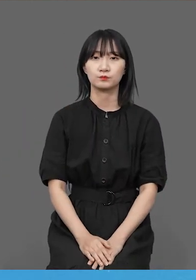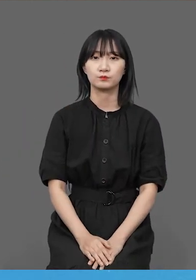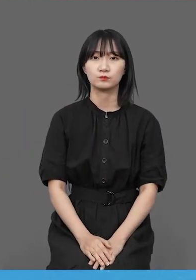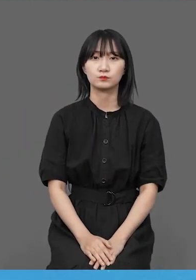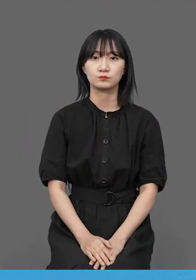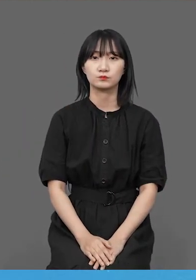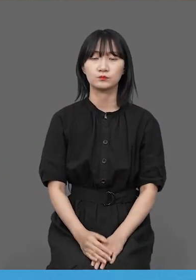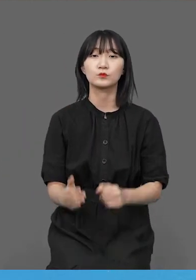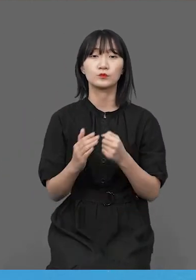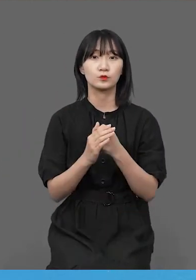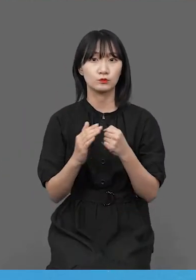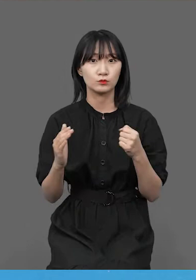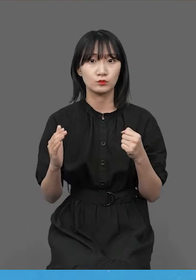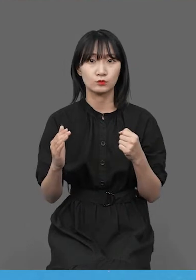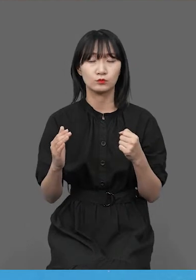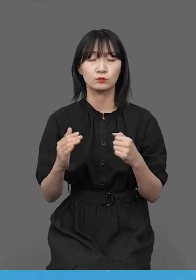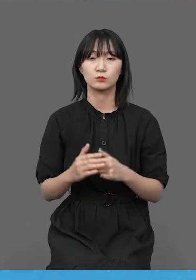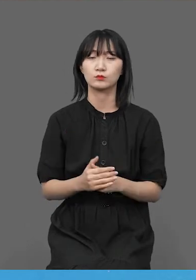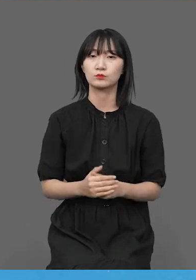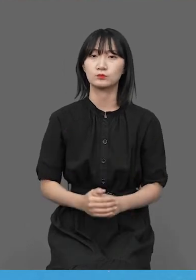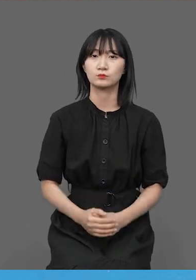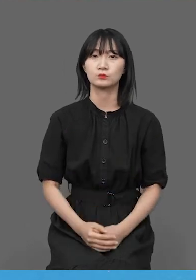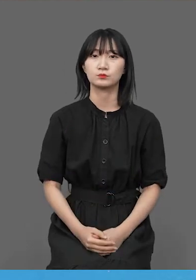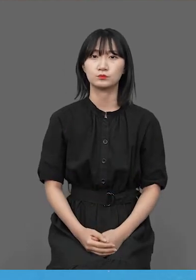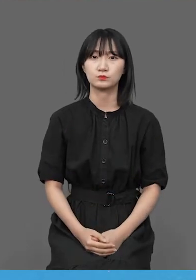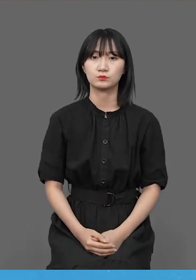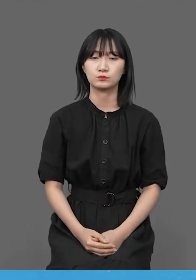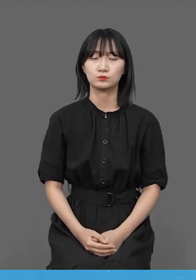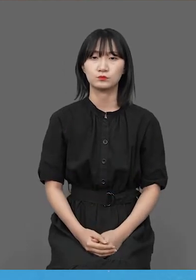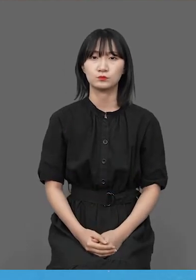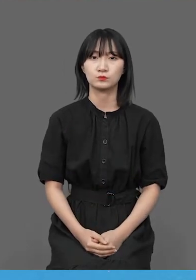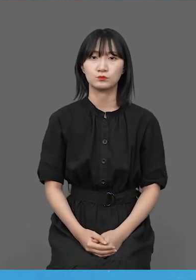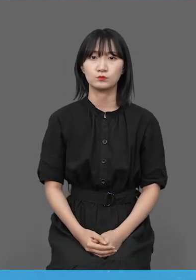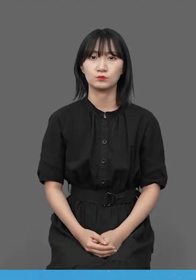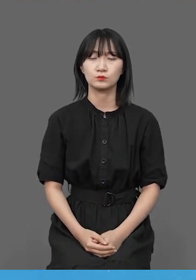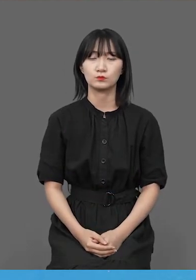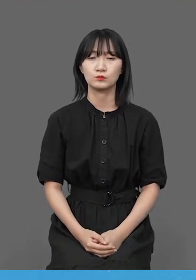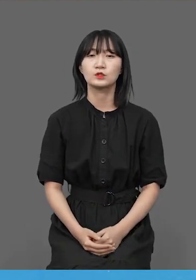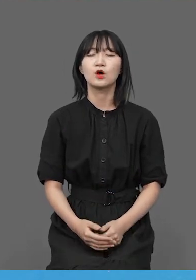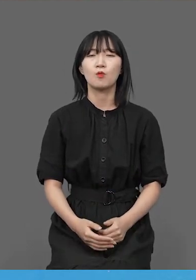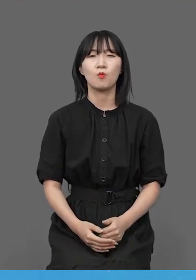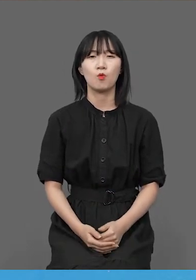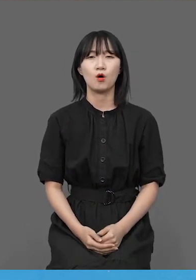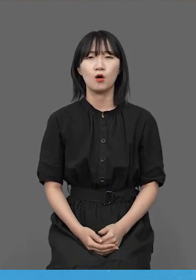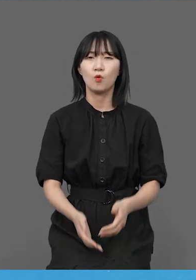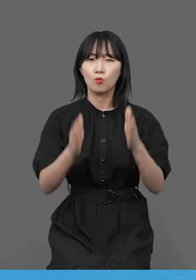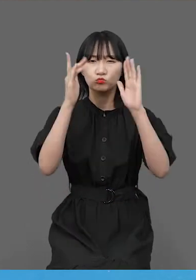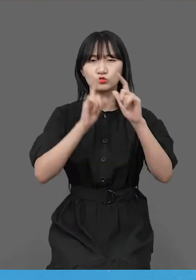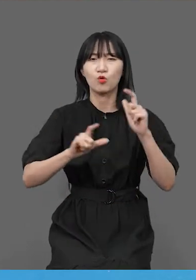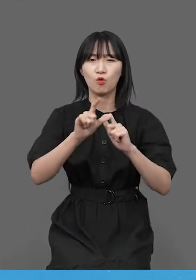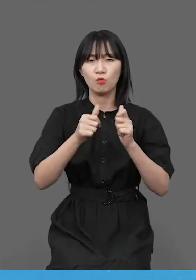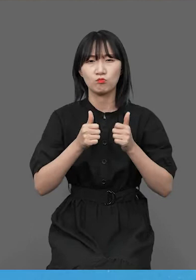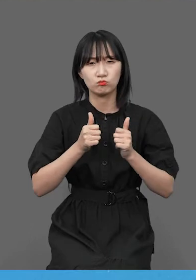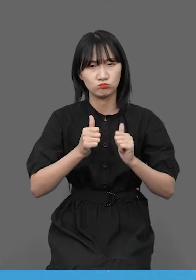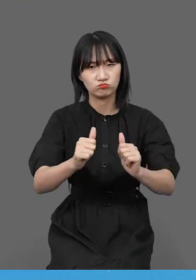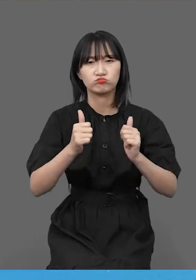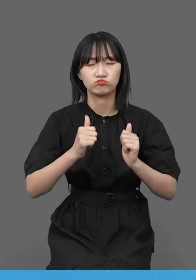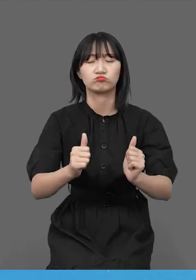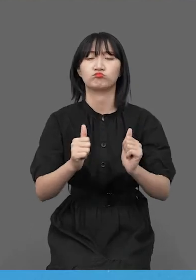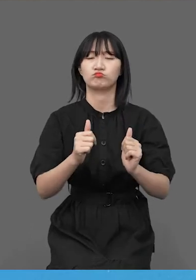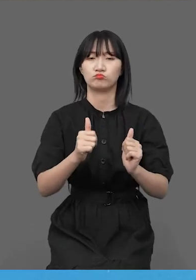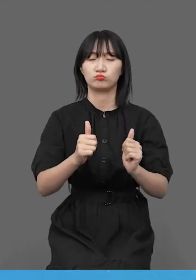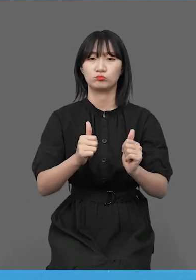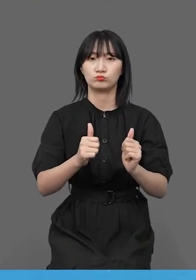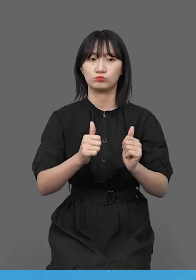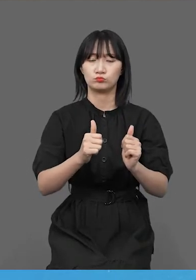그래서 의도적으로 좀 공부를 하기 시작했습니다. 하기 시작해서 그렇게 해서 시작된